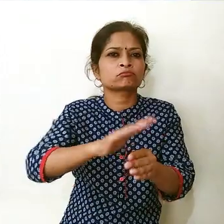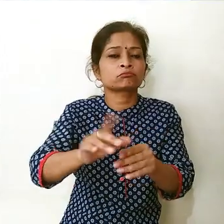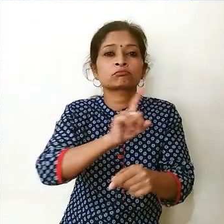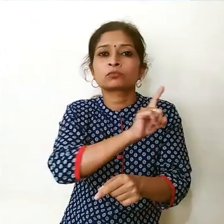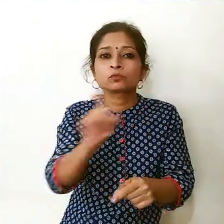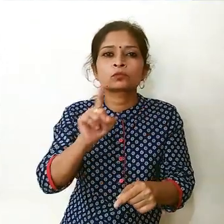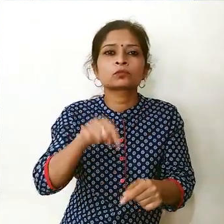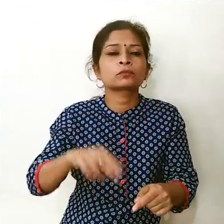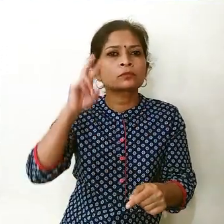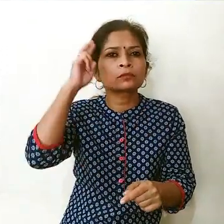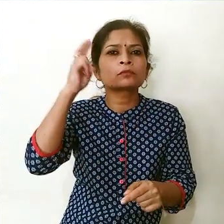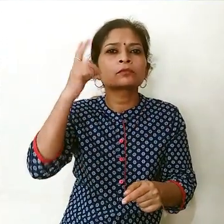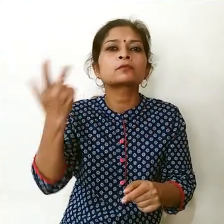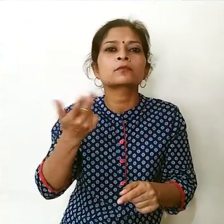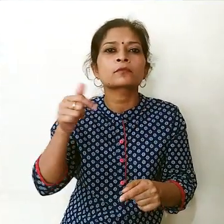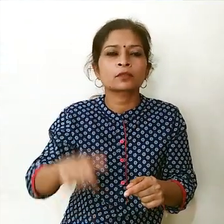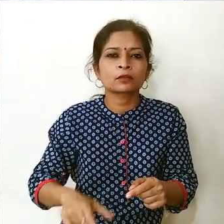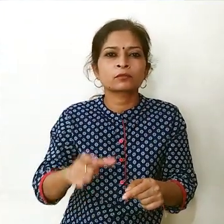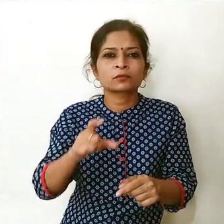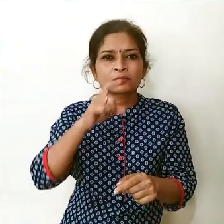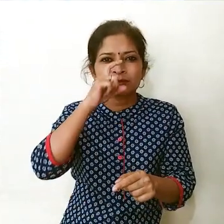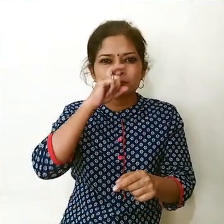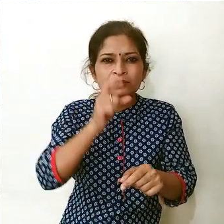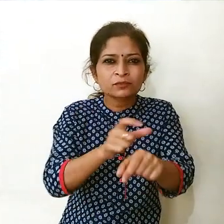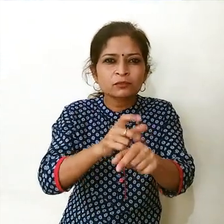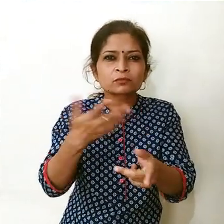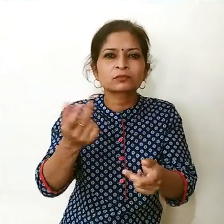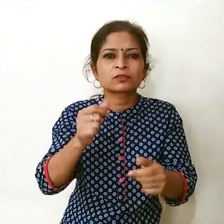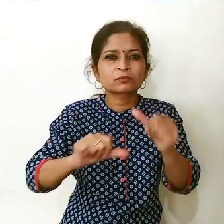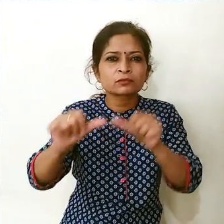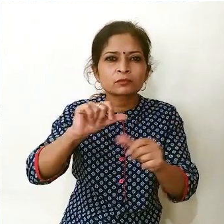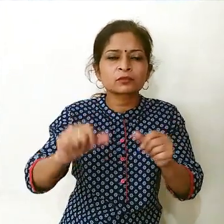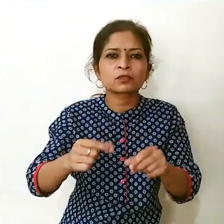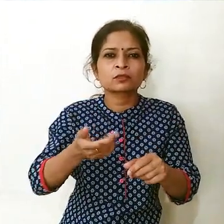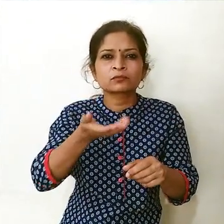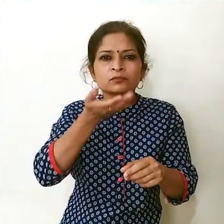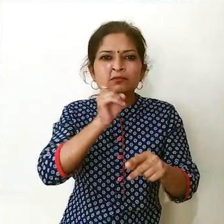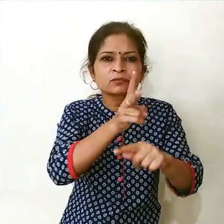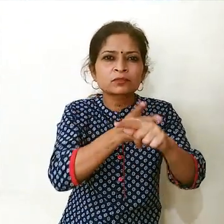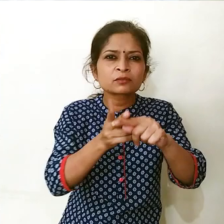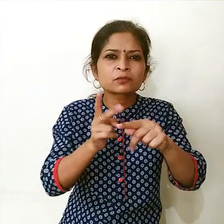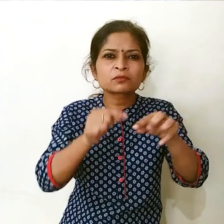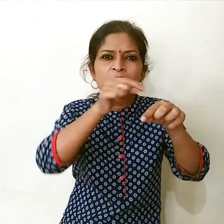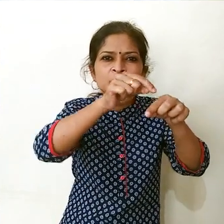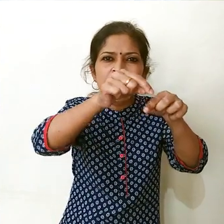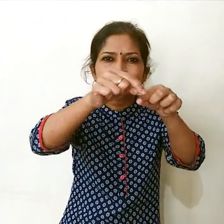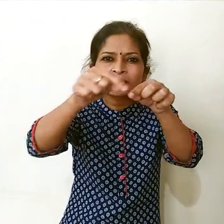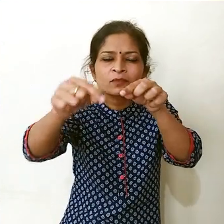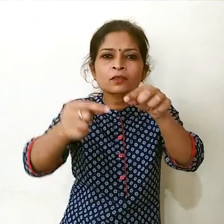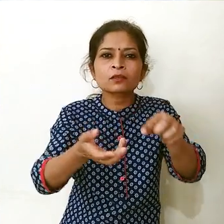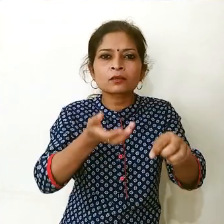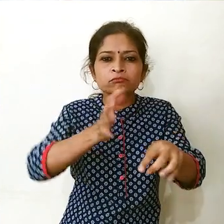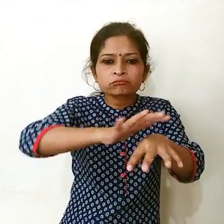क्यों रखना है तो साबूल के पानी या कैमिकल सब्जियों में छोटे-छोटे च्छित्र होते